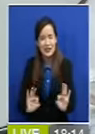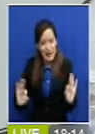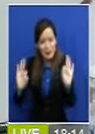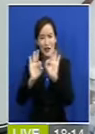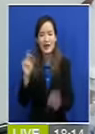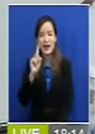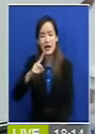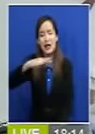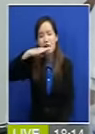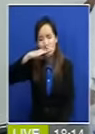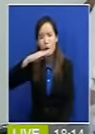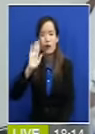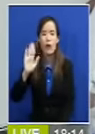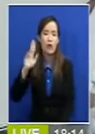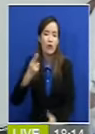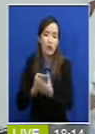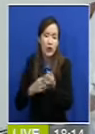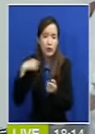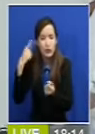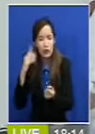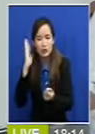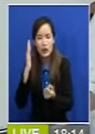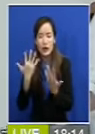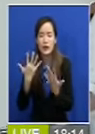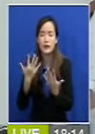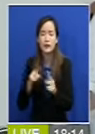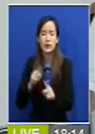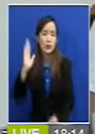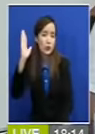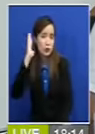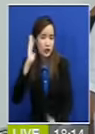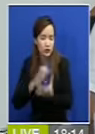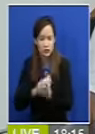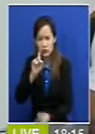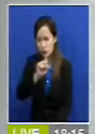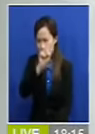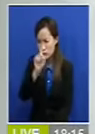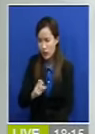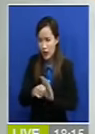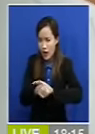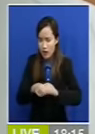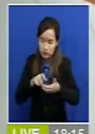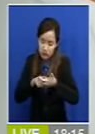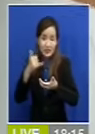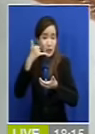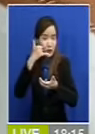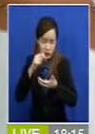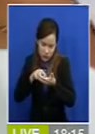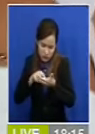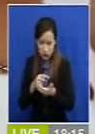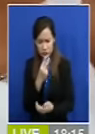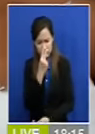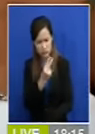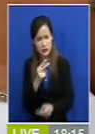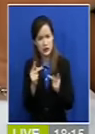ค่ะก็เป็นเรื่องที่สามีไปสงสัยภรรยานะคะว่าแอบเล่นโทรศัพท์อยู่บ่อยครั้งเอ๊ะนอกใจหรือเ